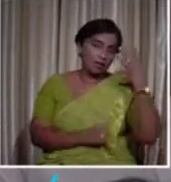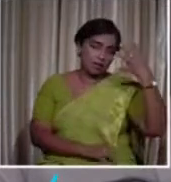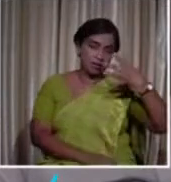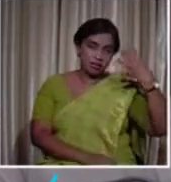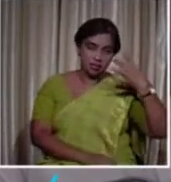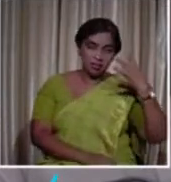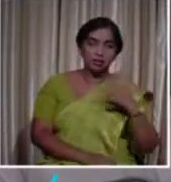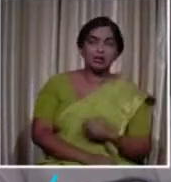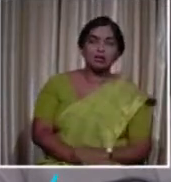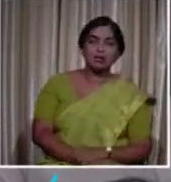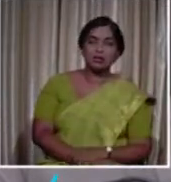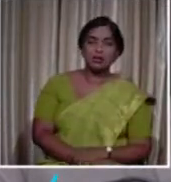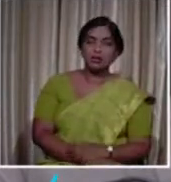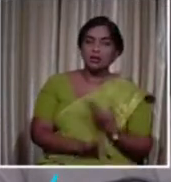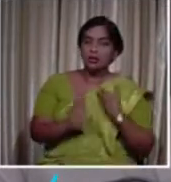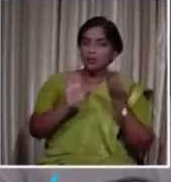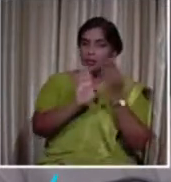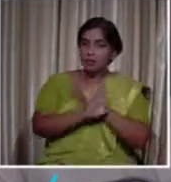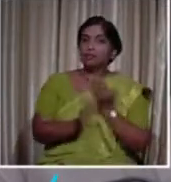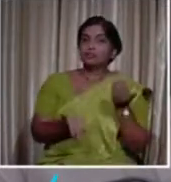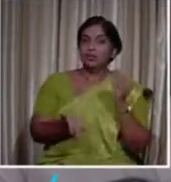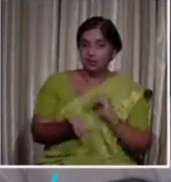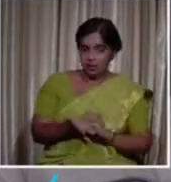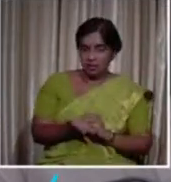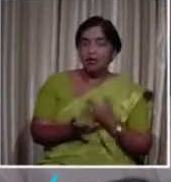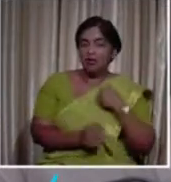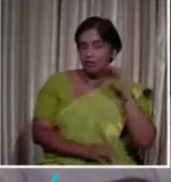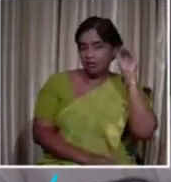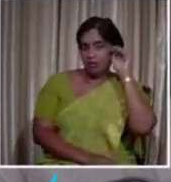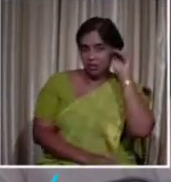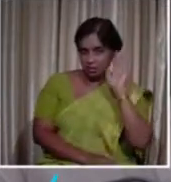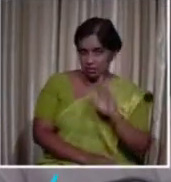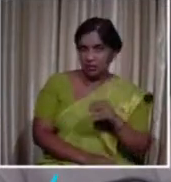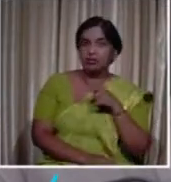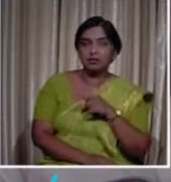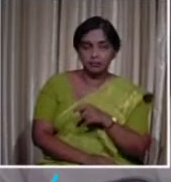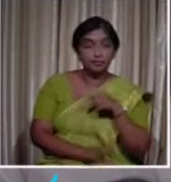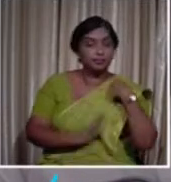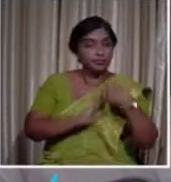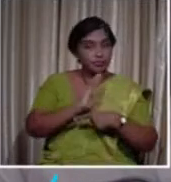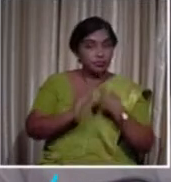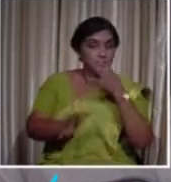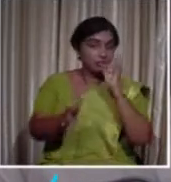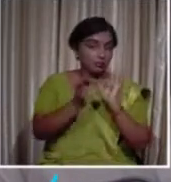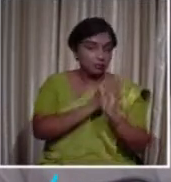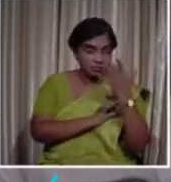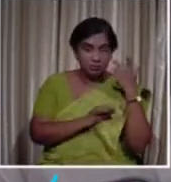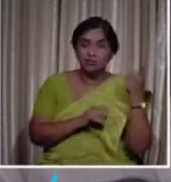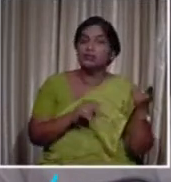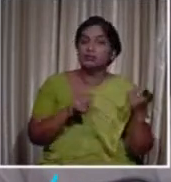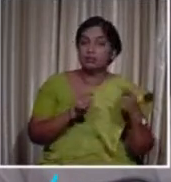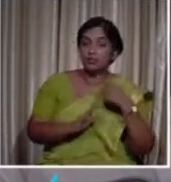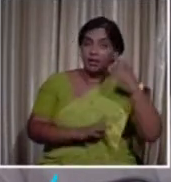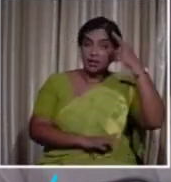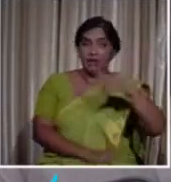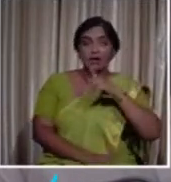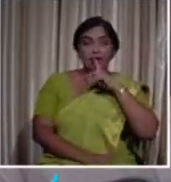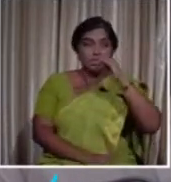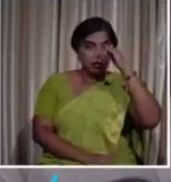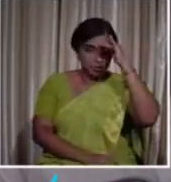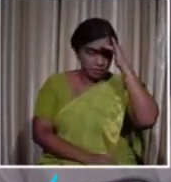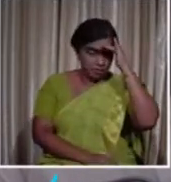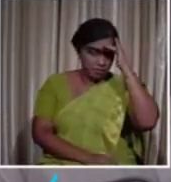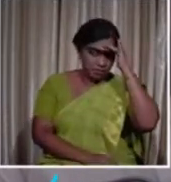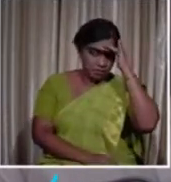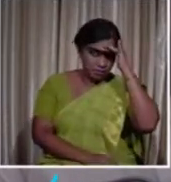वेनिदा पहुगियदा आयेत् अपिट एक अहंड लबुना मे रट गिनिगत्ता नियोज्य कथानायक